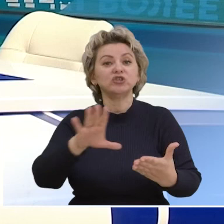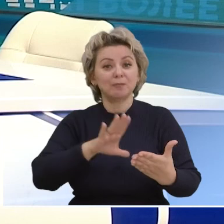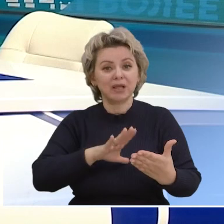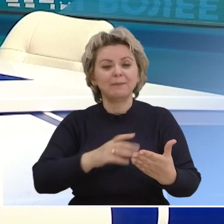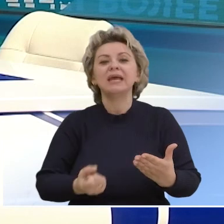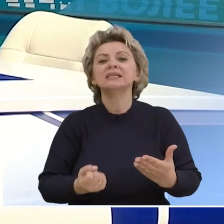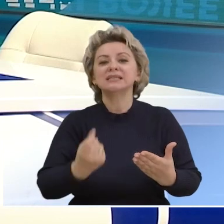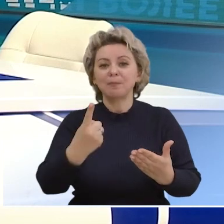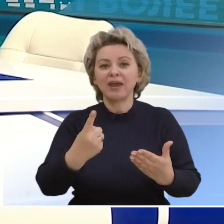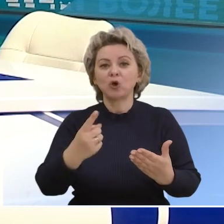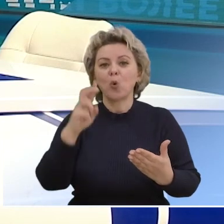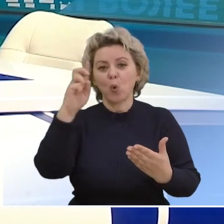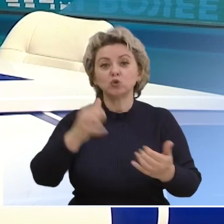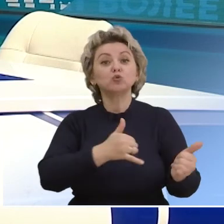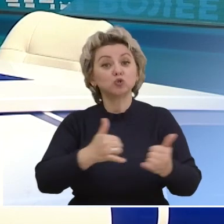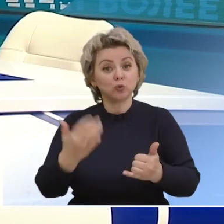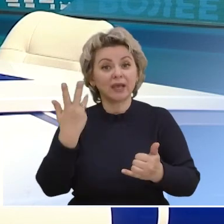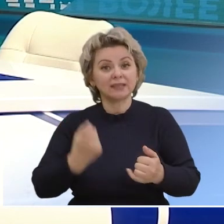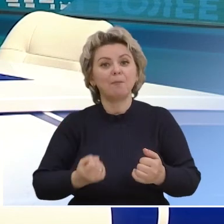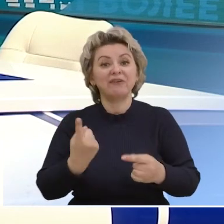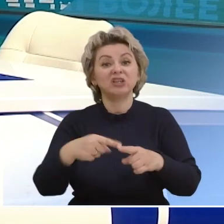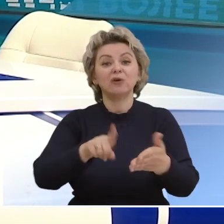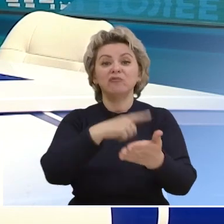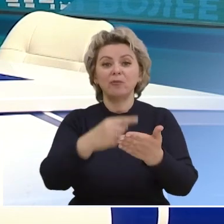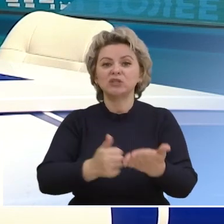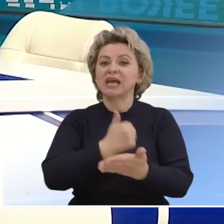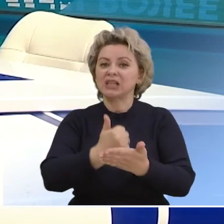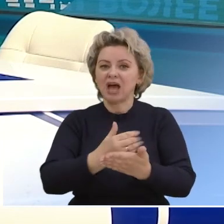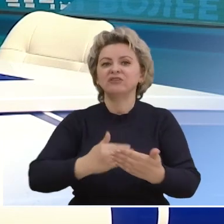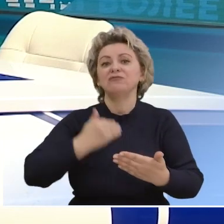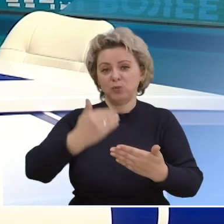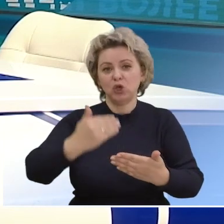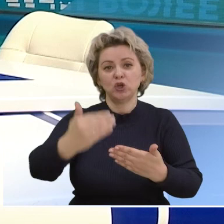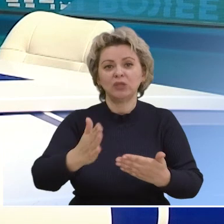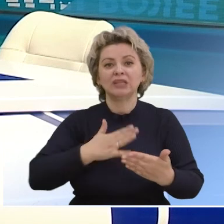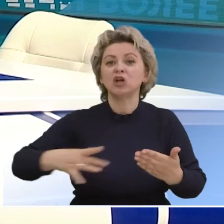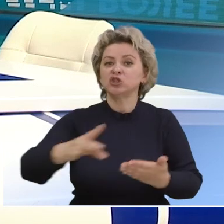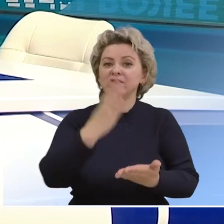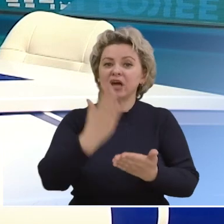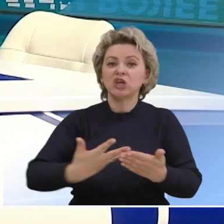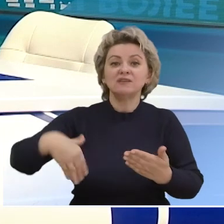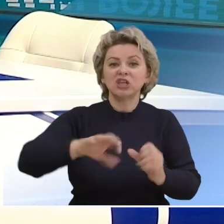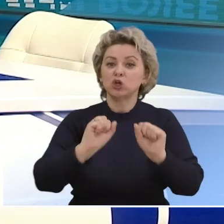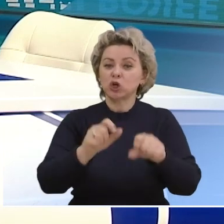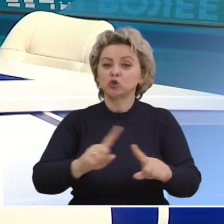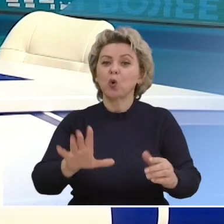стало нам с появлением портала госуслуги. В этом вопросе главное все время идти вперед. У нашего региона есть